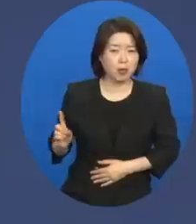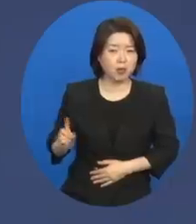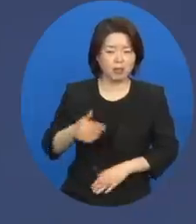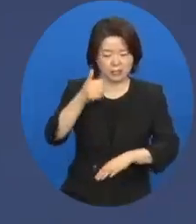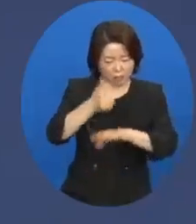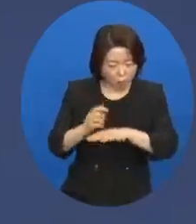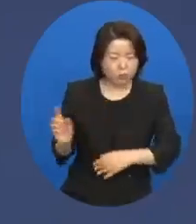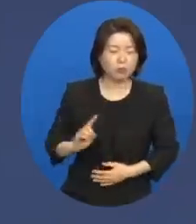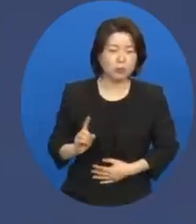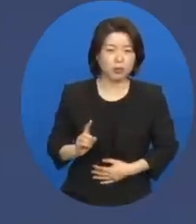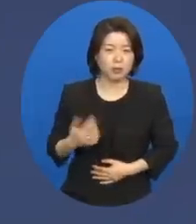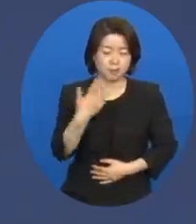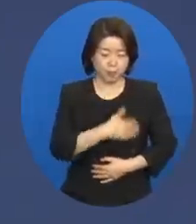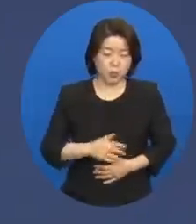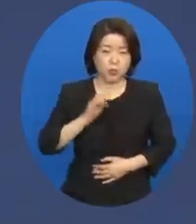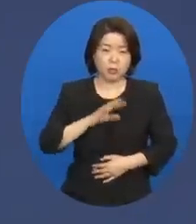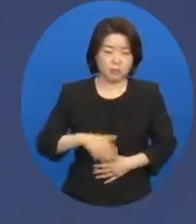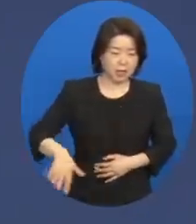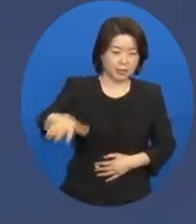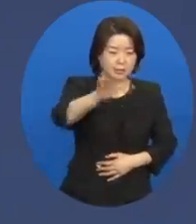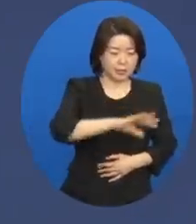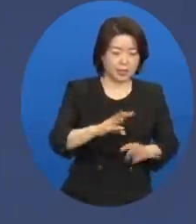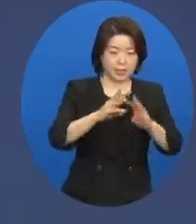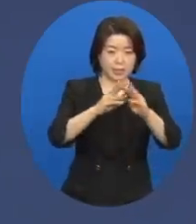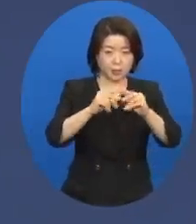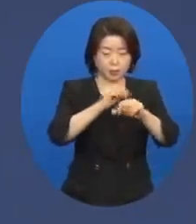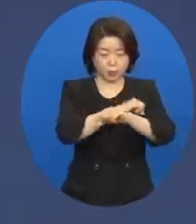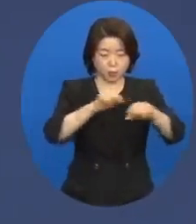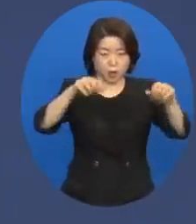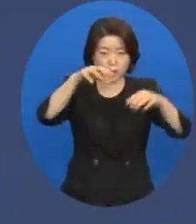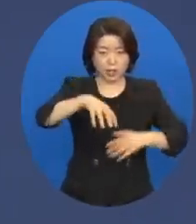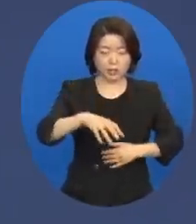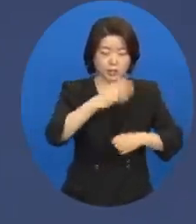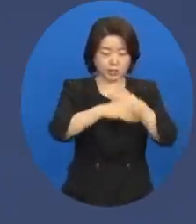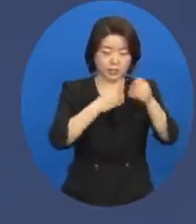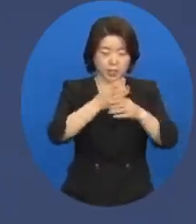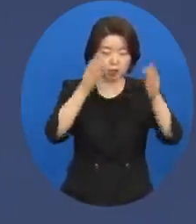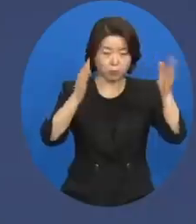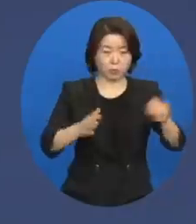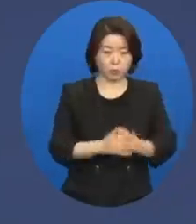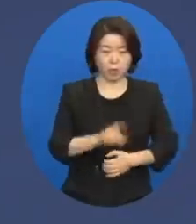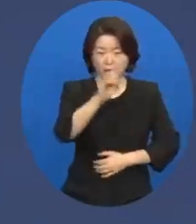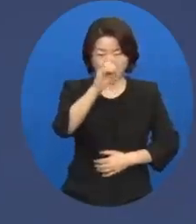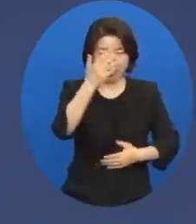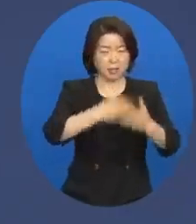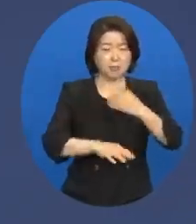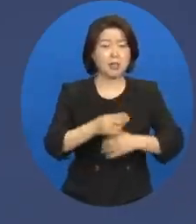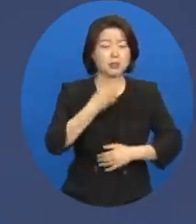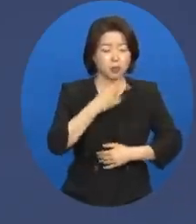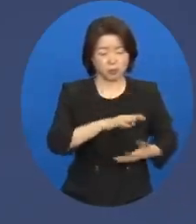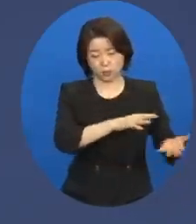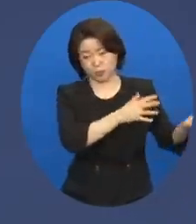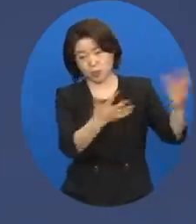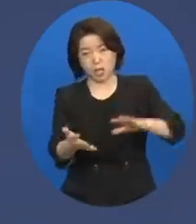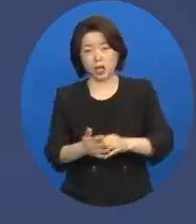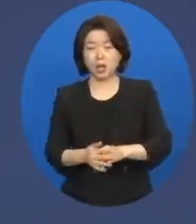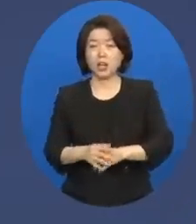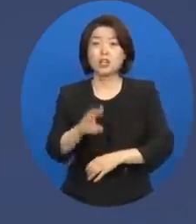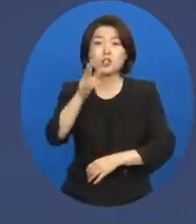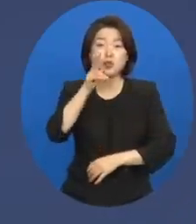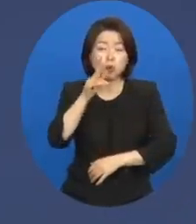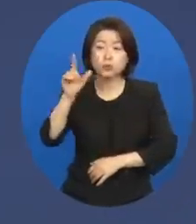결국은 육신반 전체가 다 광야에서 40년 동안 한 사람도 남지 아니하고 딱 두 명, 여호수아 갈렙만